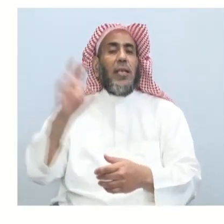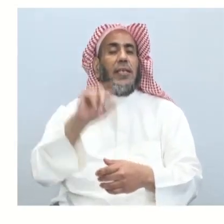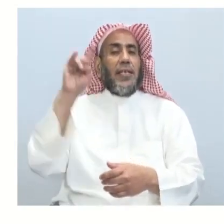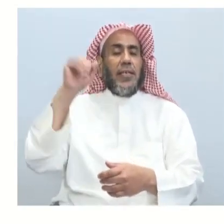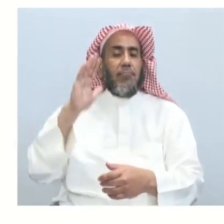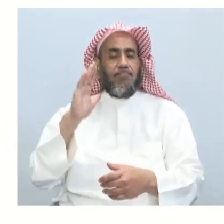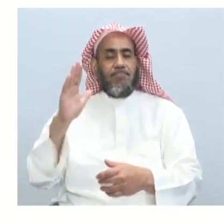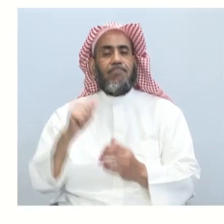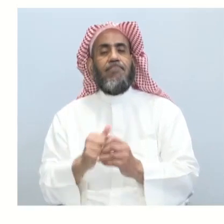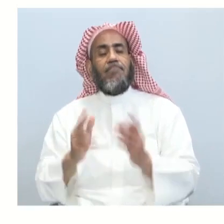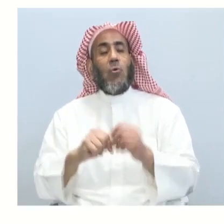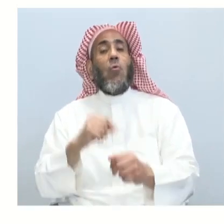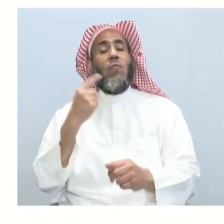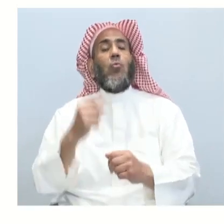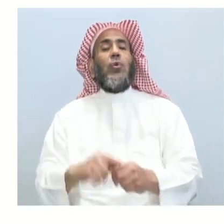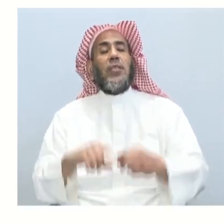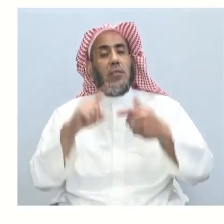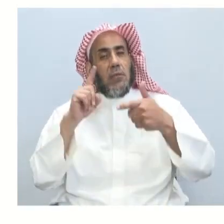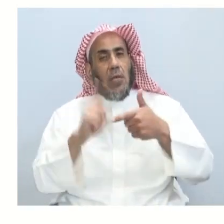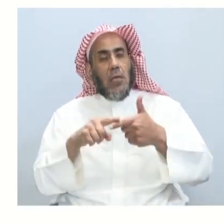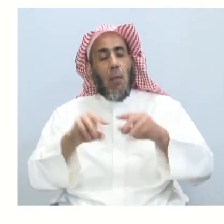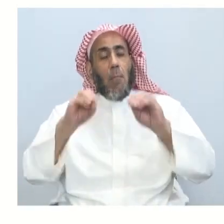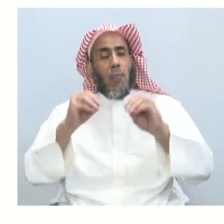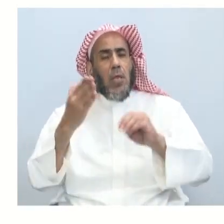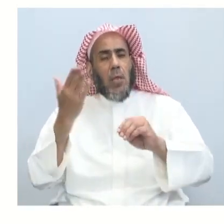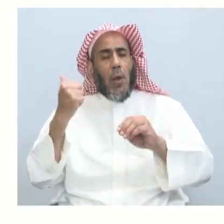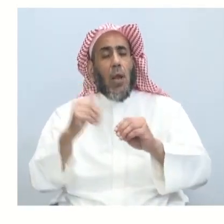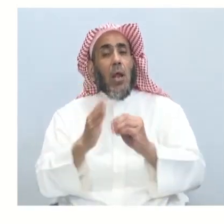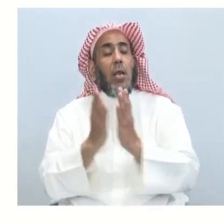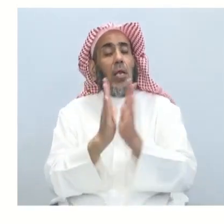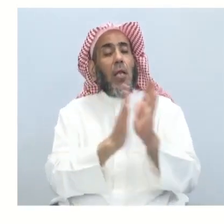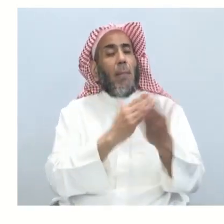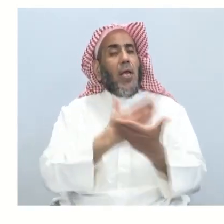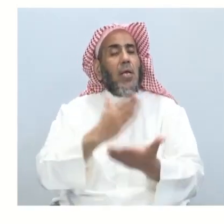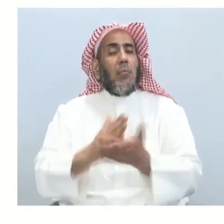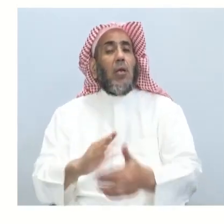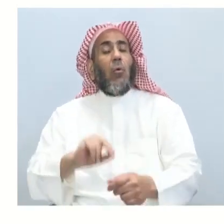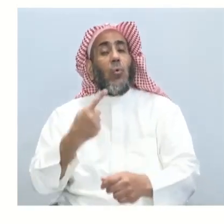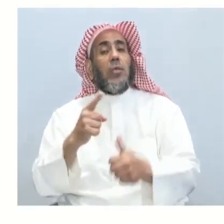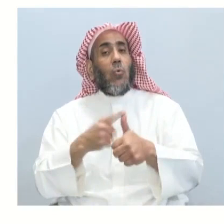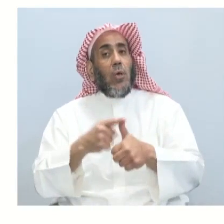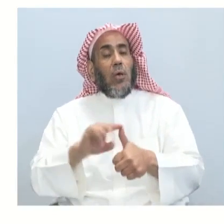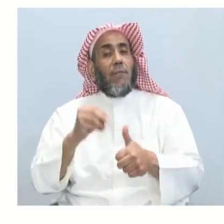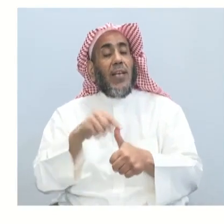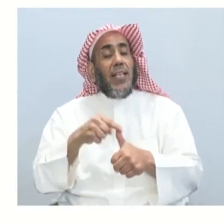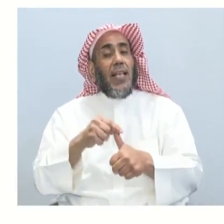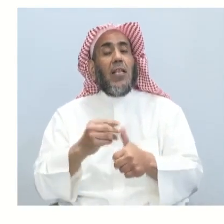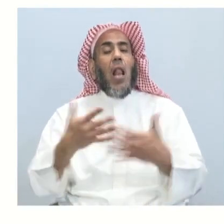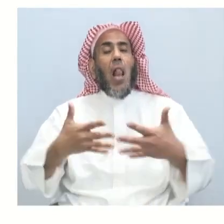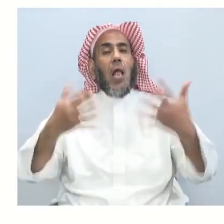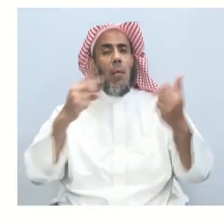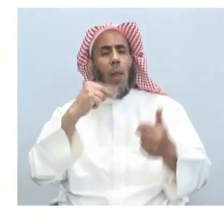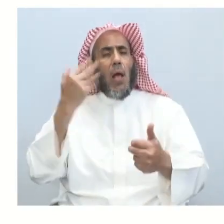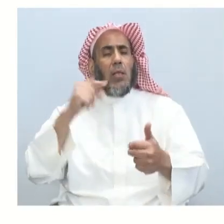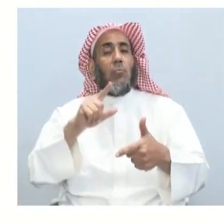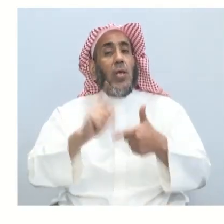نحن في الوحده الثانيه وعرفنا سابقا ان الكتاب ينقسم قسمين وحده اولى فيه الحديث عن الادب القديم والوحده الثانيه